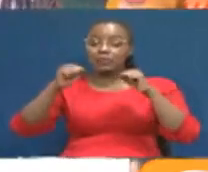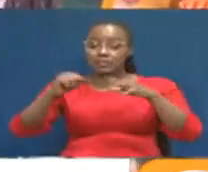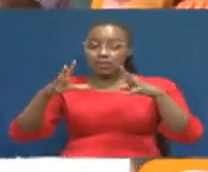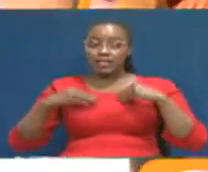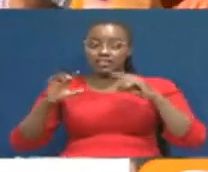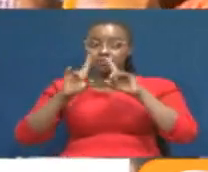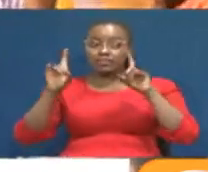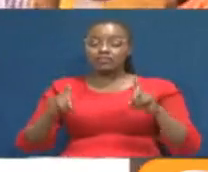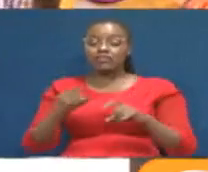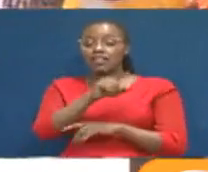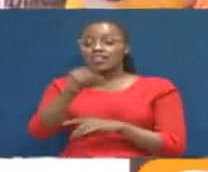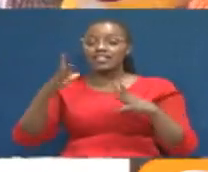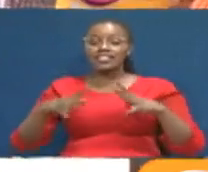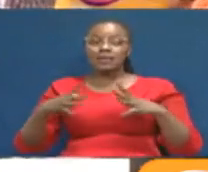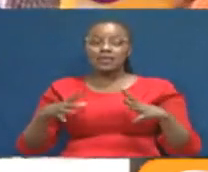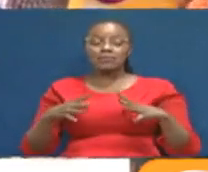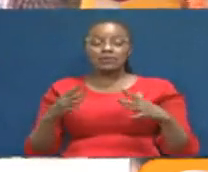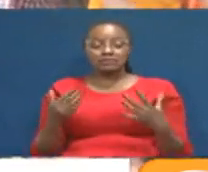kubali? Hawa majamaa